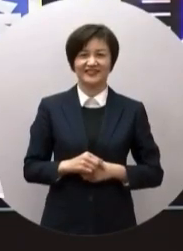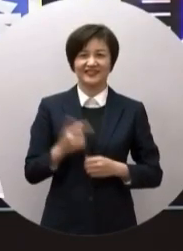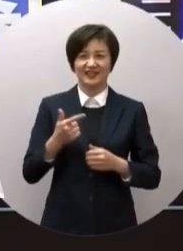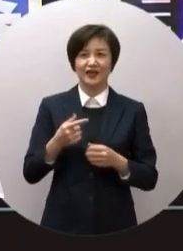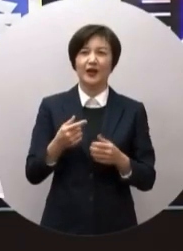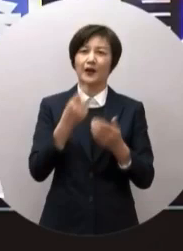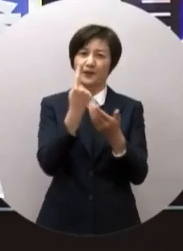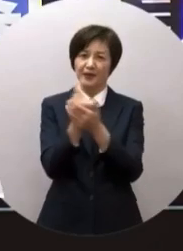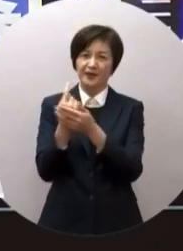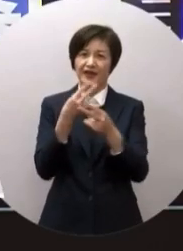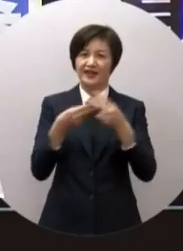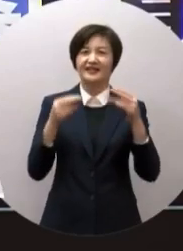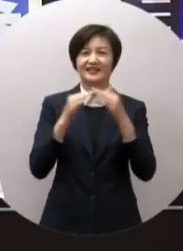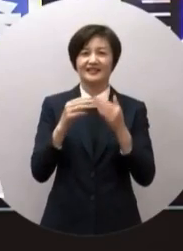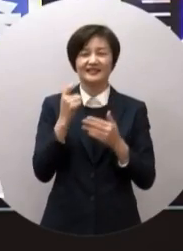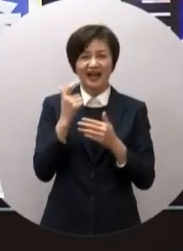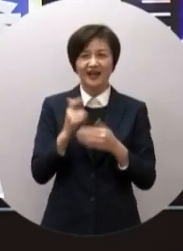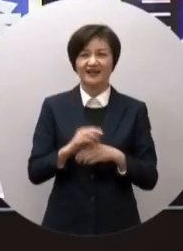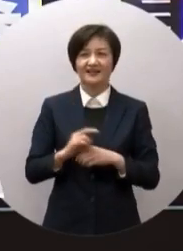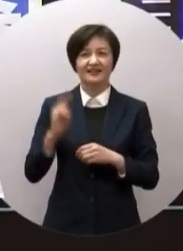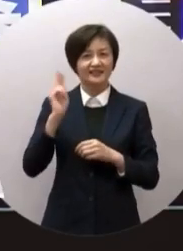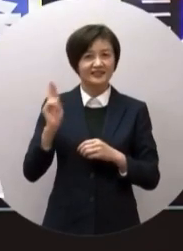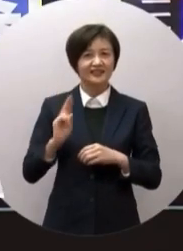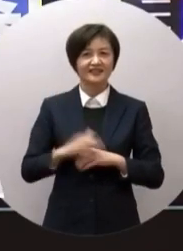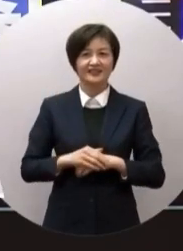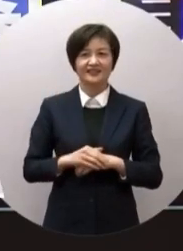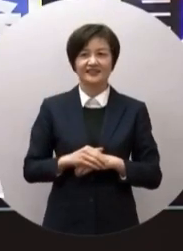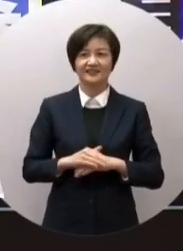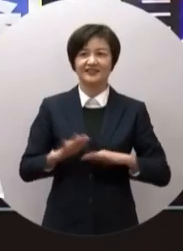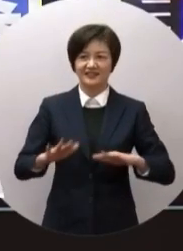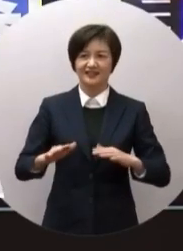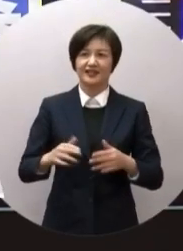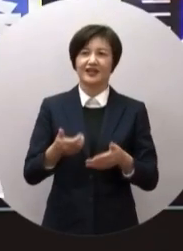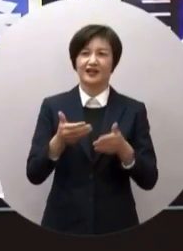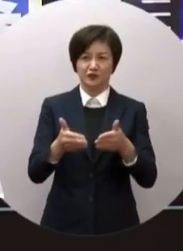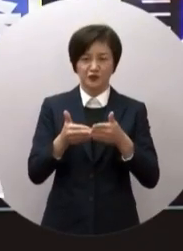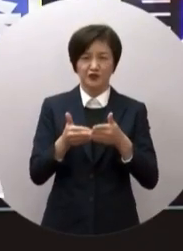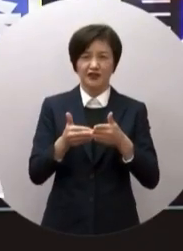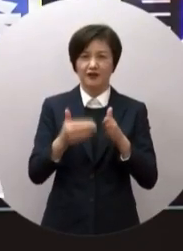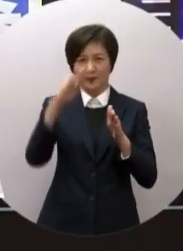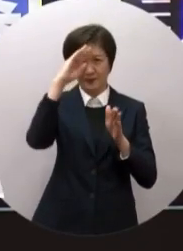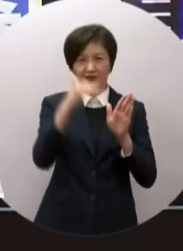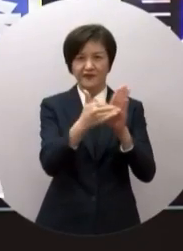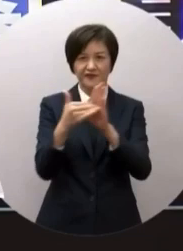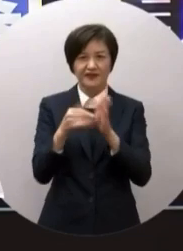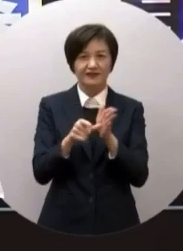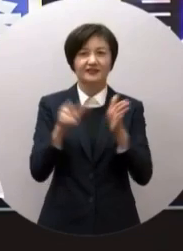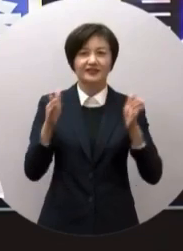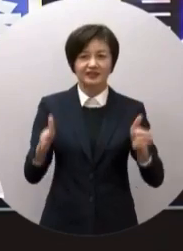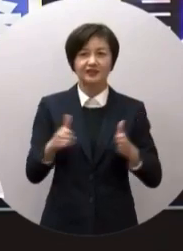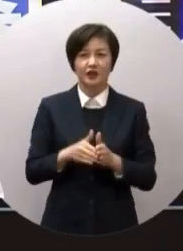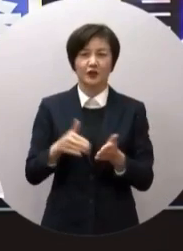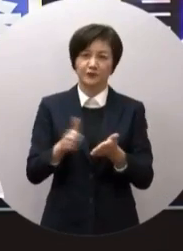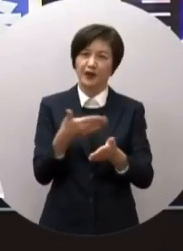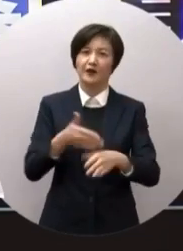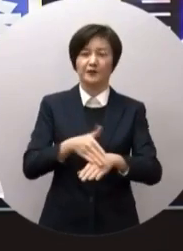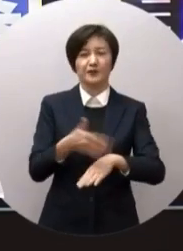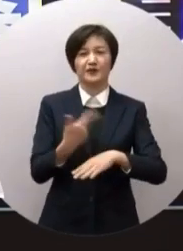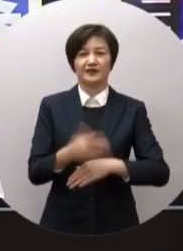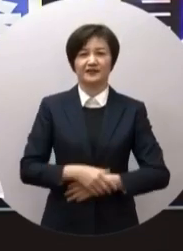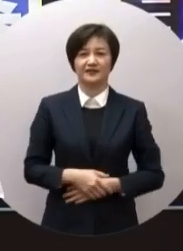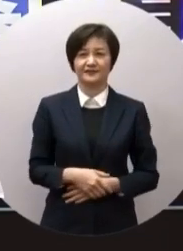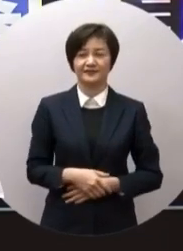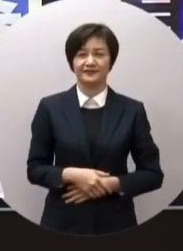群的声音，唔好坐两摆，按重要的防疫嘅期间来收拾，利用给